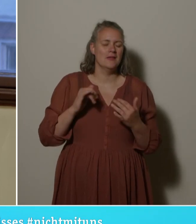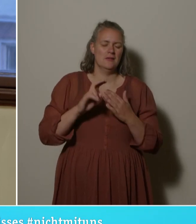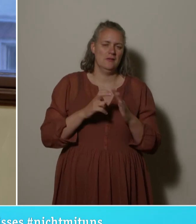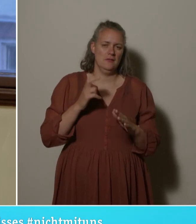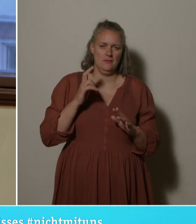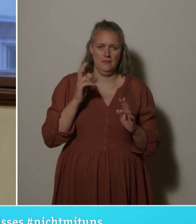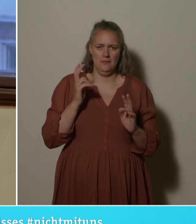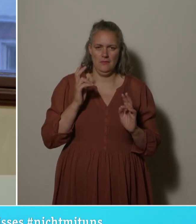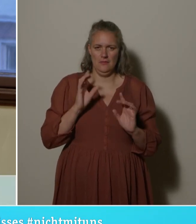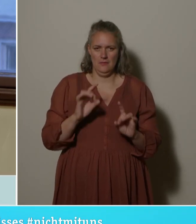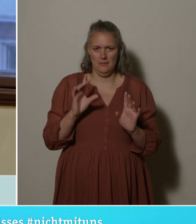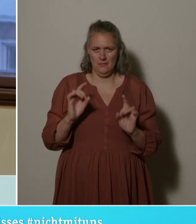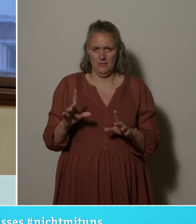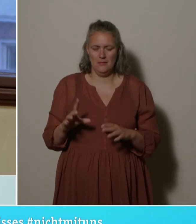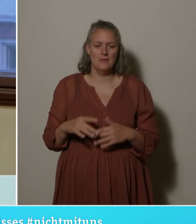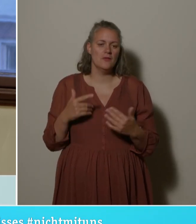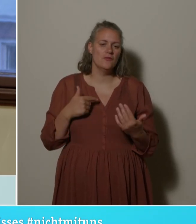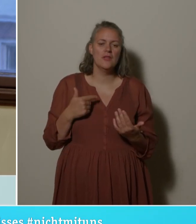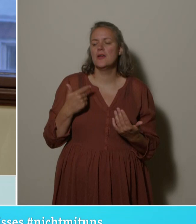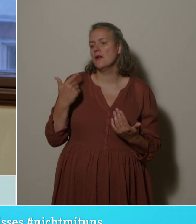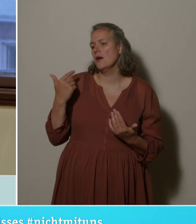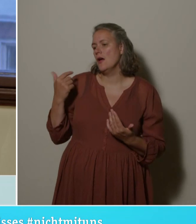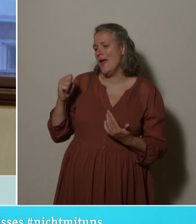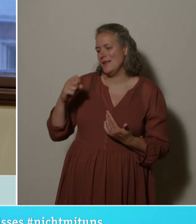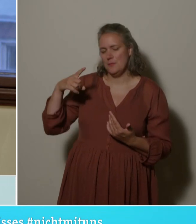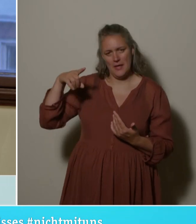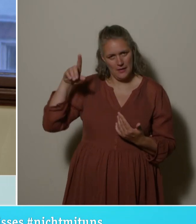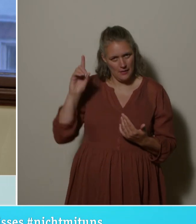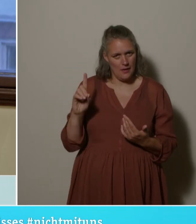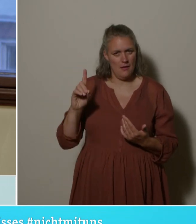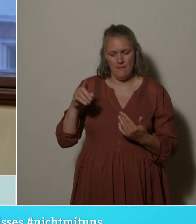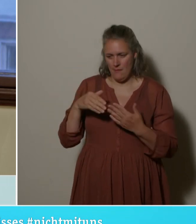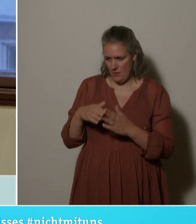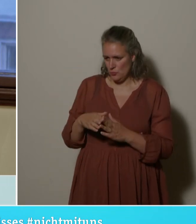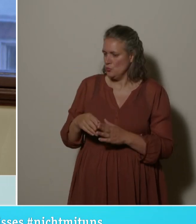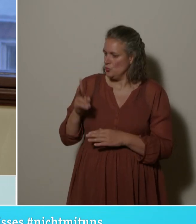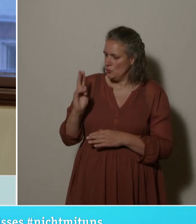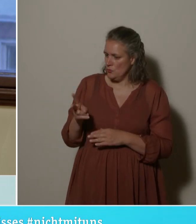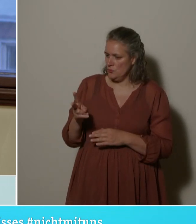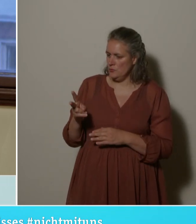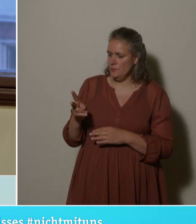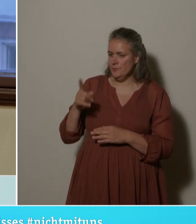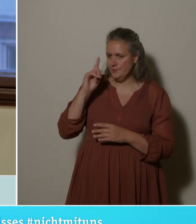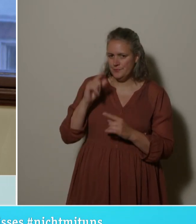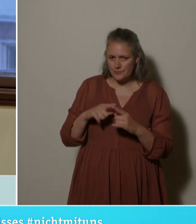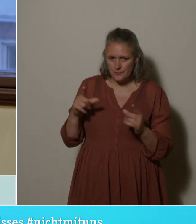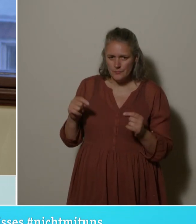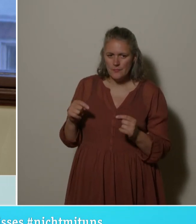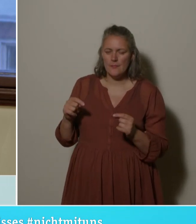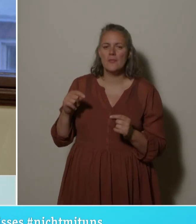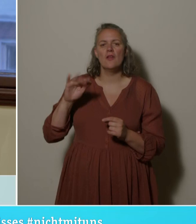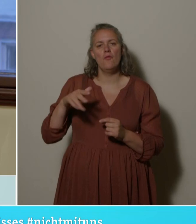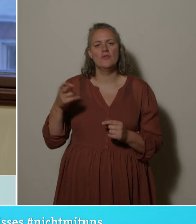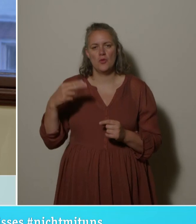Natürlich stimmen wir der SPD-Fraktion zu, das Deutschland-Ticket mit 34 Euro zu also mit 15 Euro